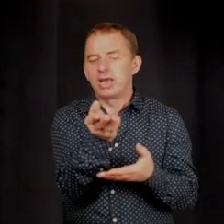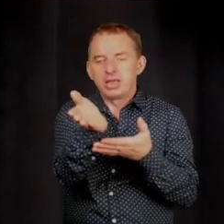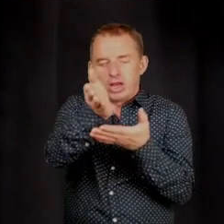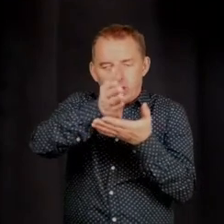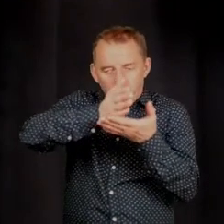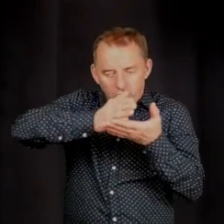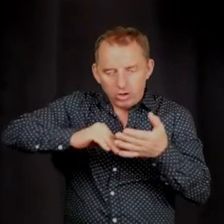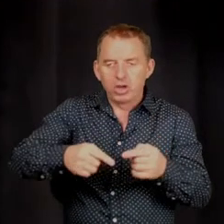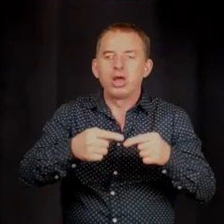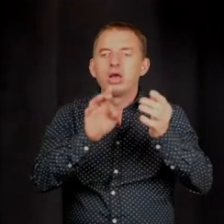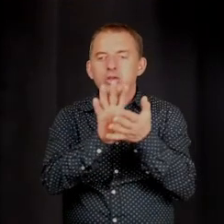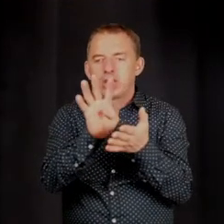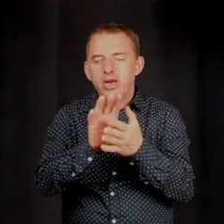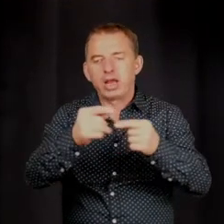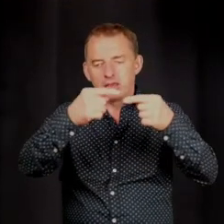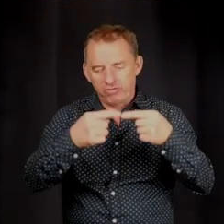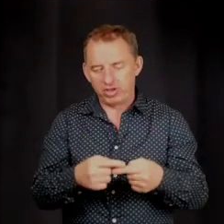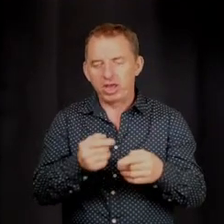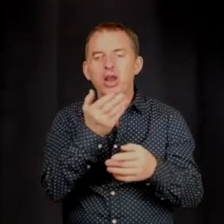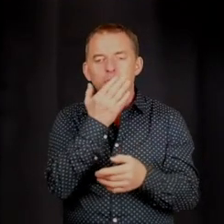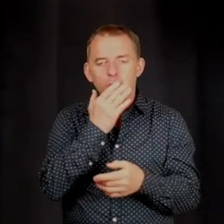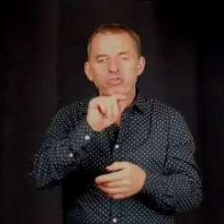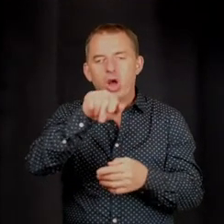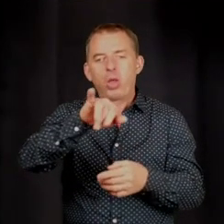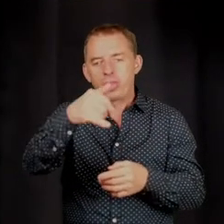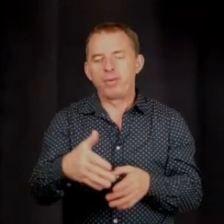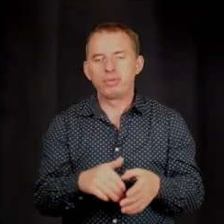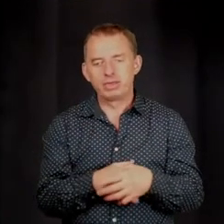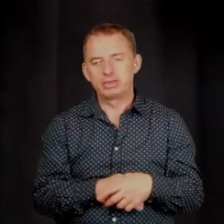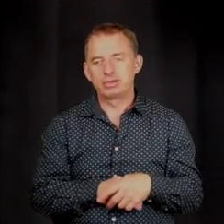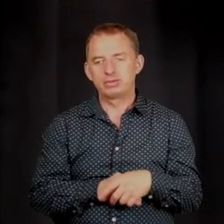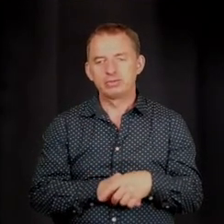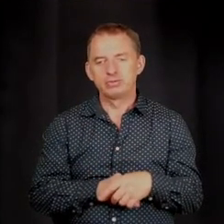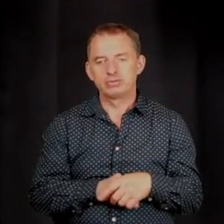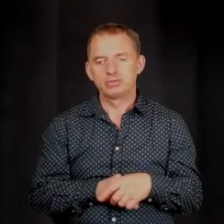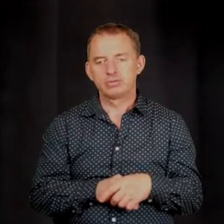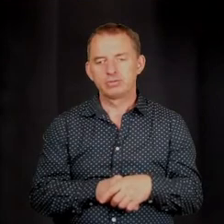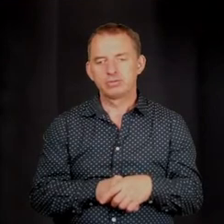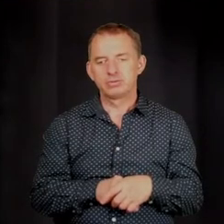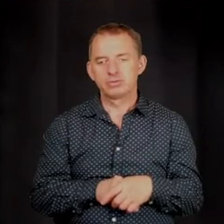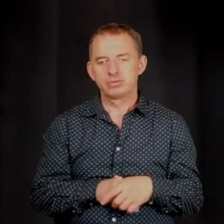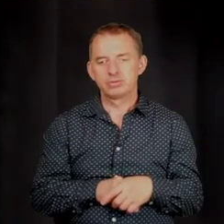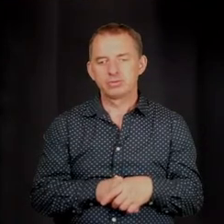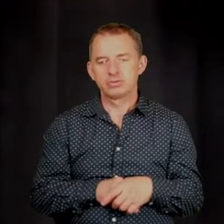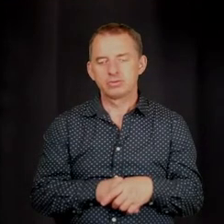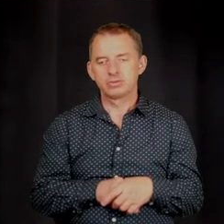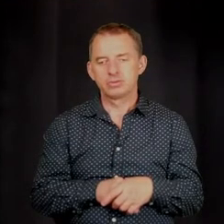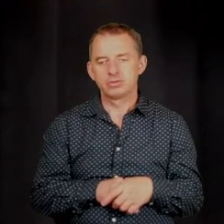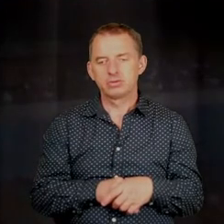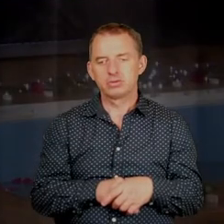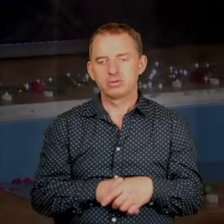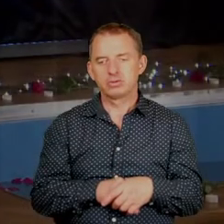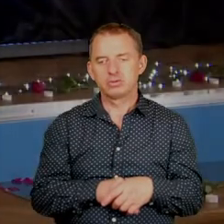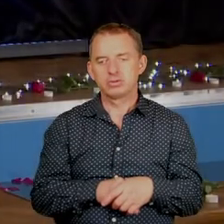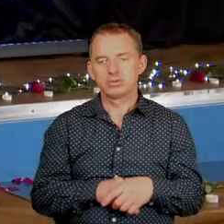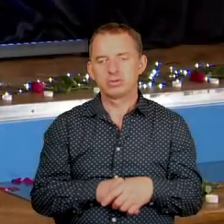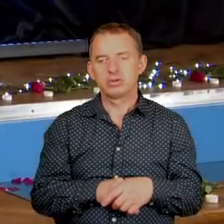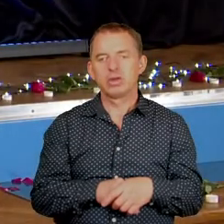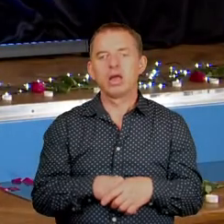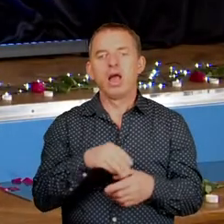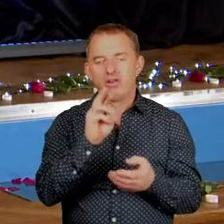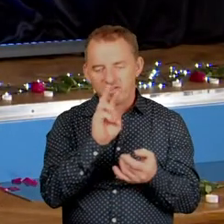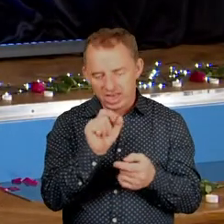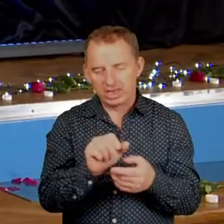tam 14 werset właśnie mówi o tym. It says Enoch, the seventh from Adam, prophesied about these men saying. Więc